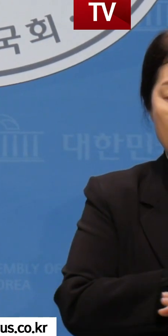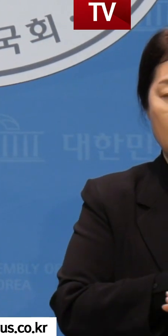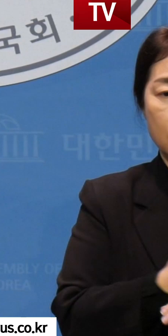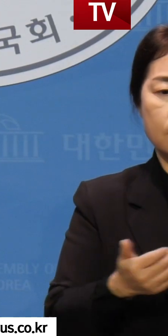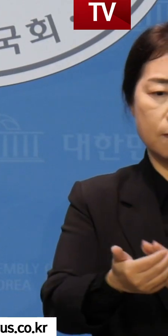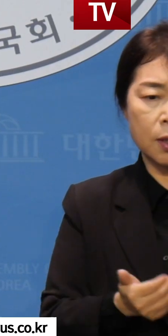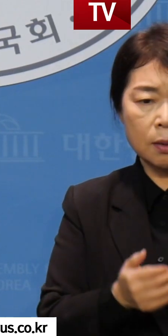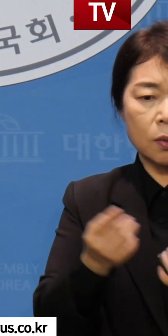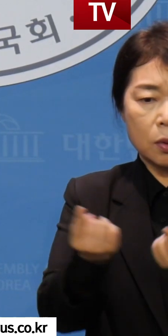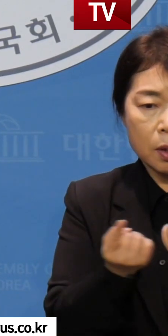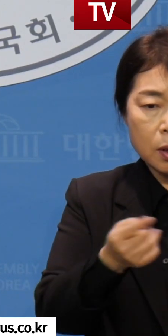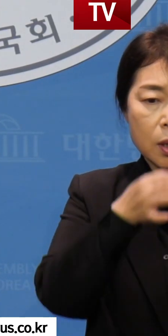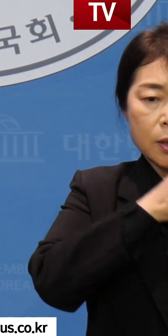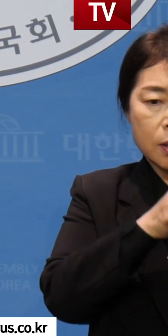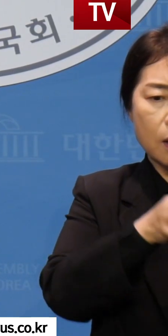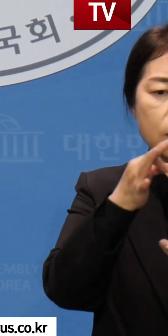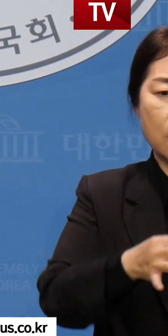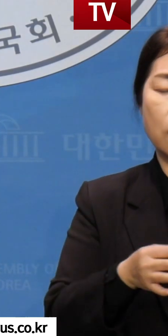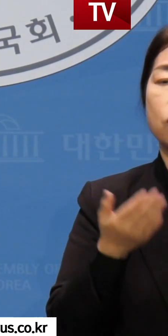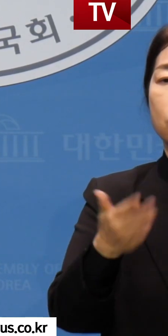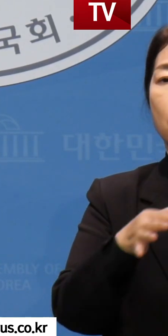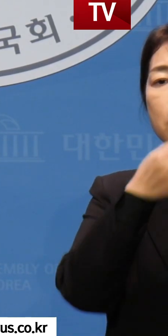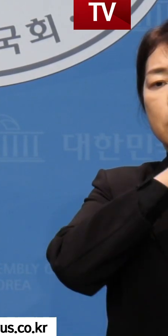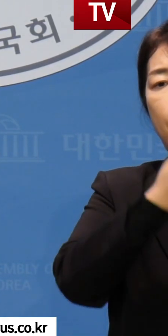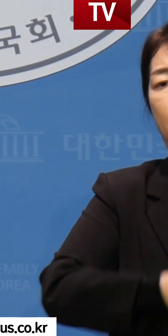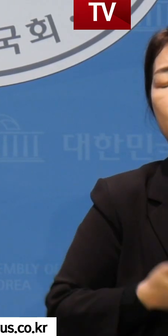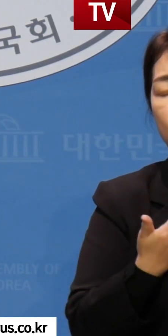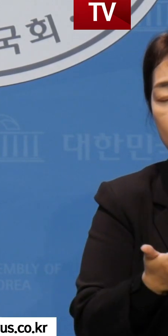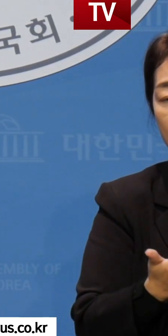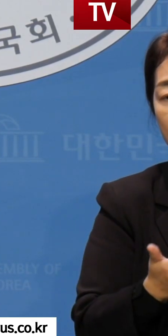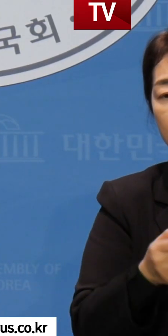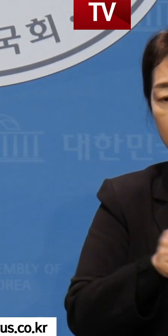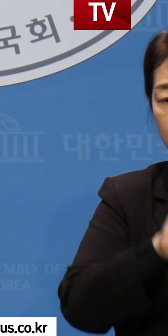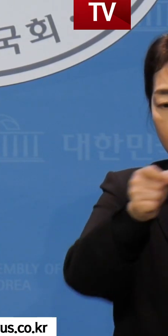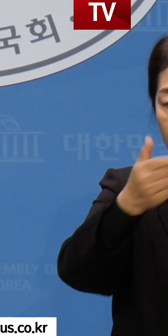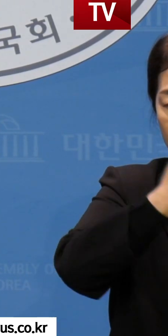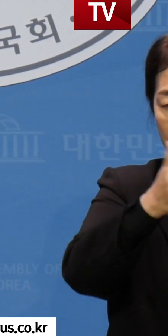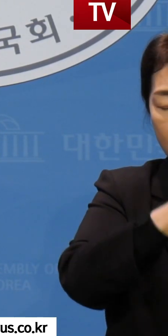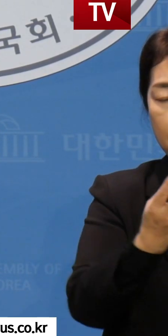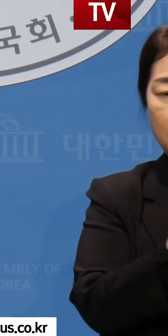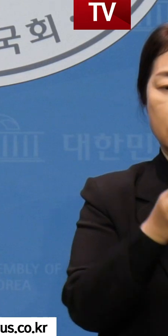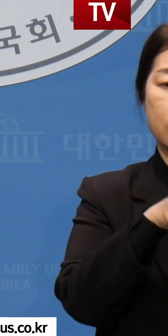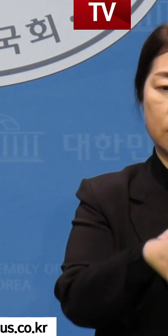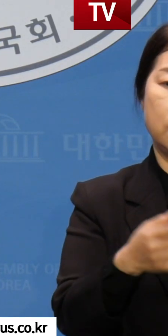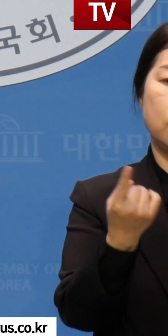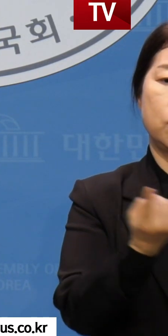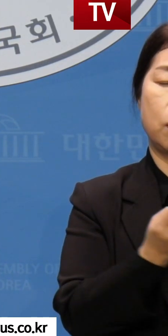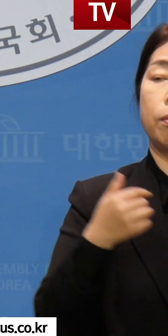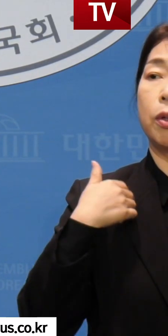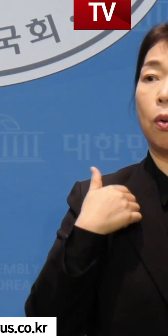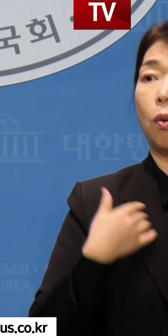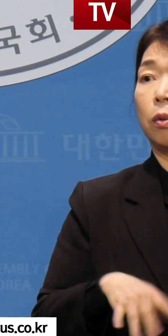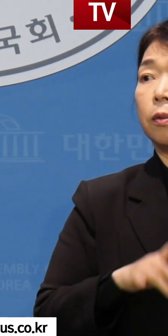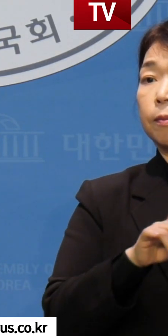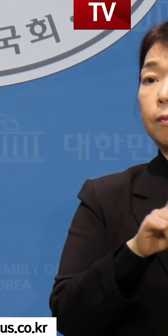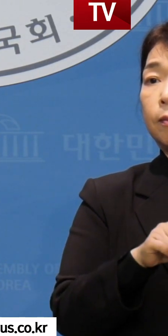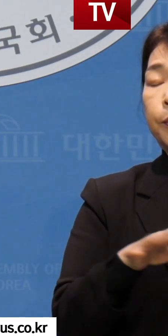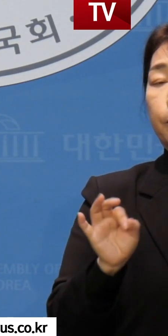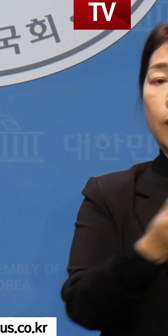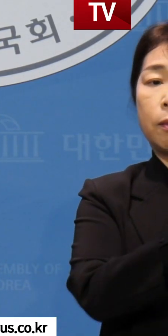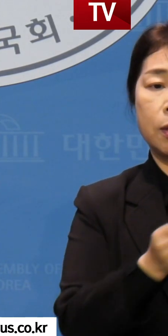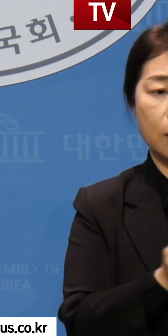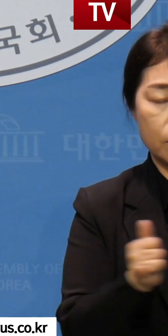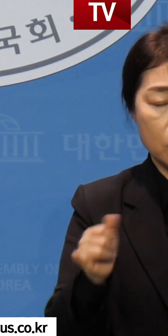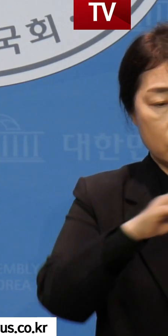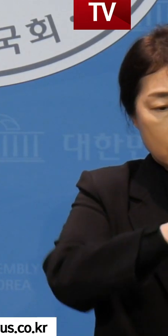매입하여 이자를 감면하고 장기 분할 방식의 채무 조정을 확대해야 합니다. 둘째, 차주가 일정